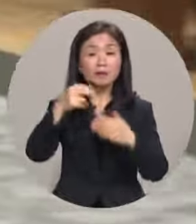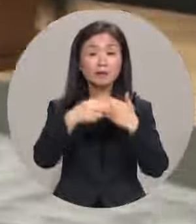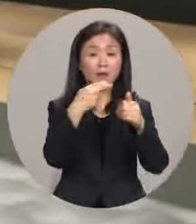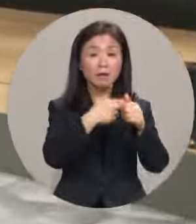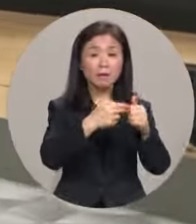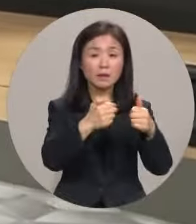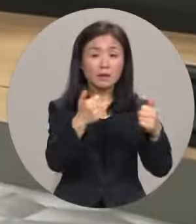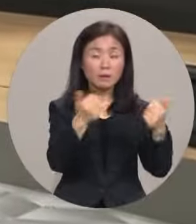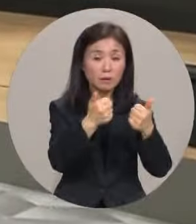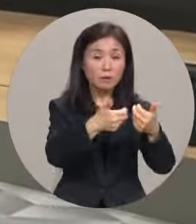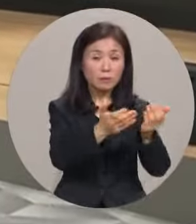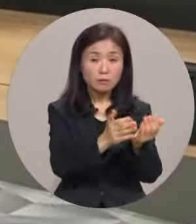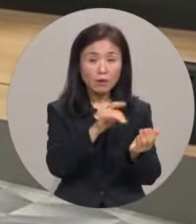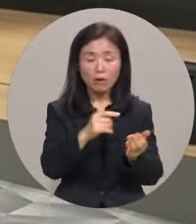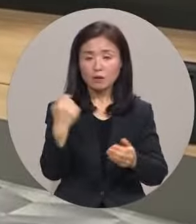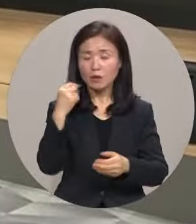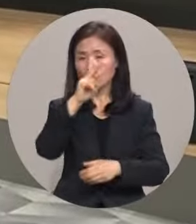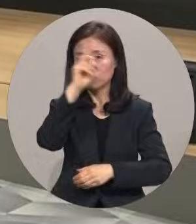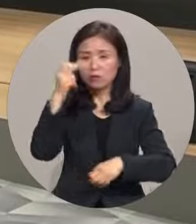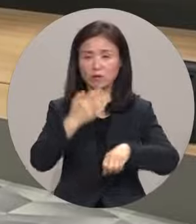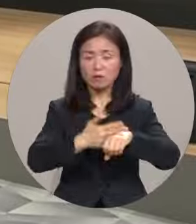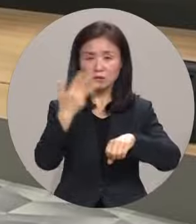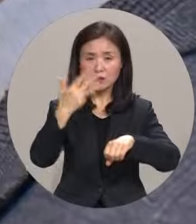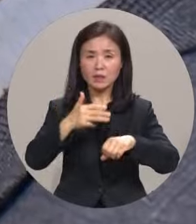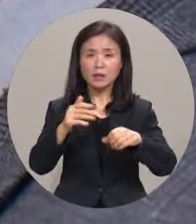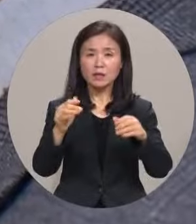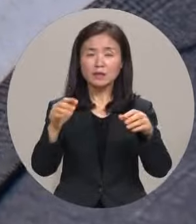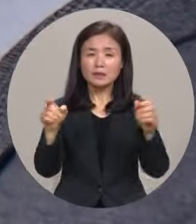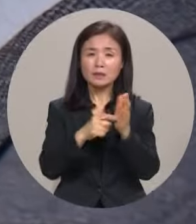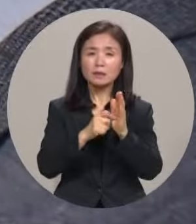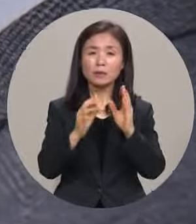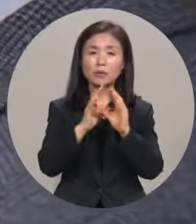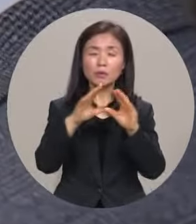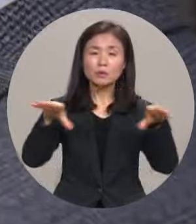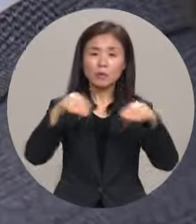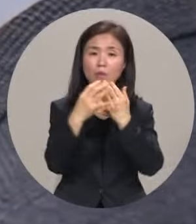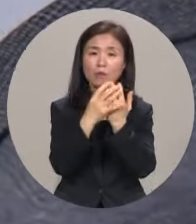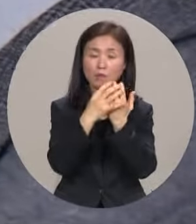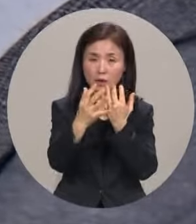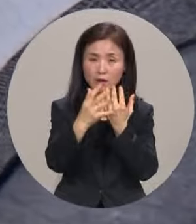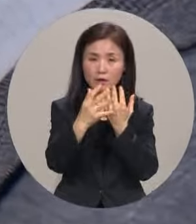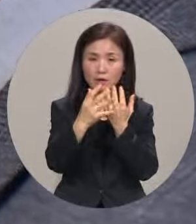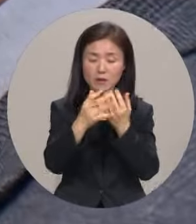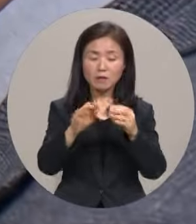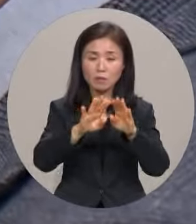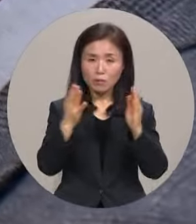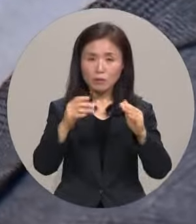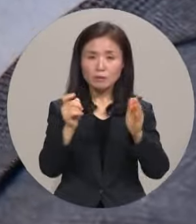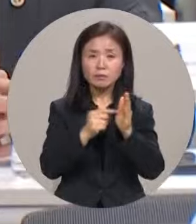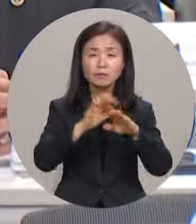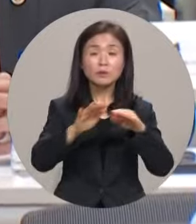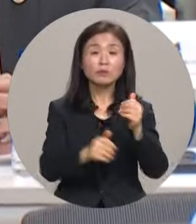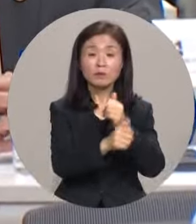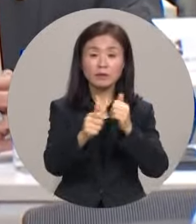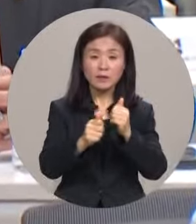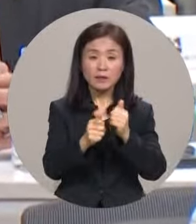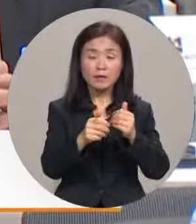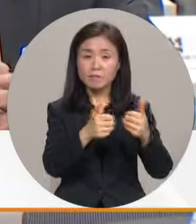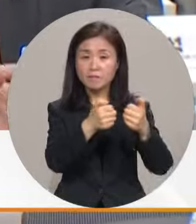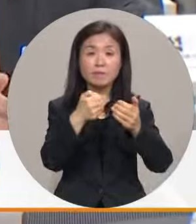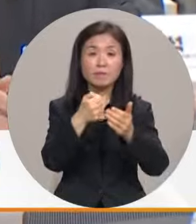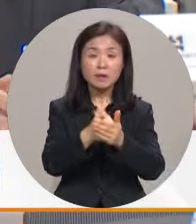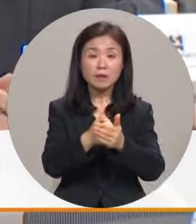대의원회는 어제 오후 8시 긴급 총회를 열고 비상대책위원회 구성을 의결했습니다 대의원회는